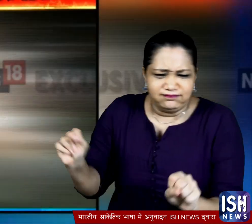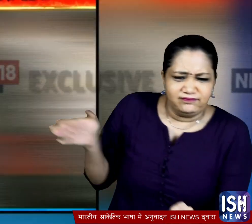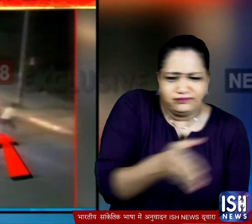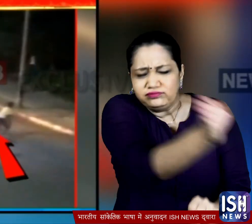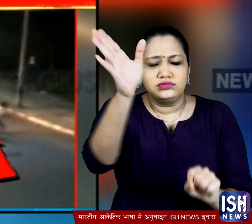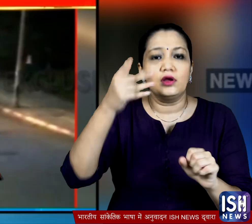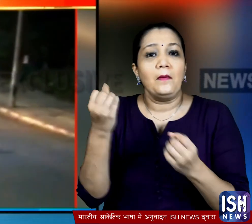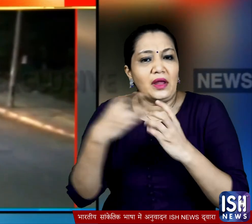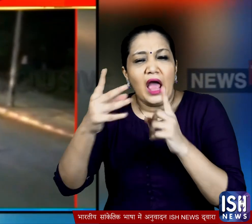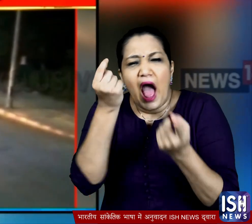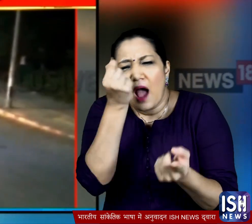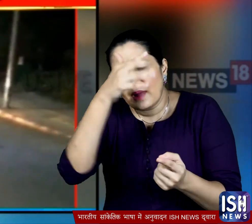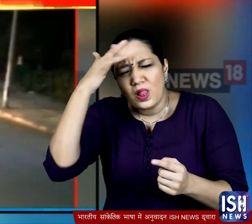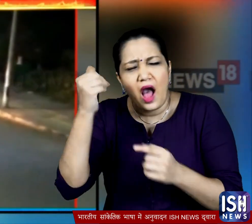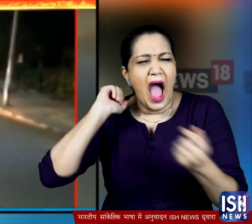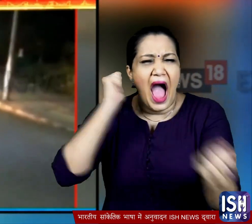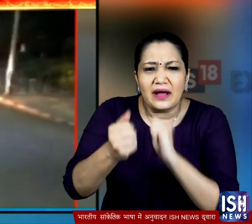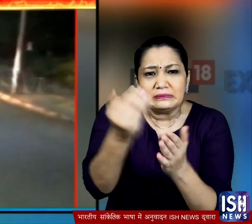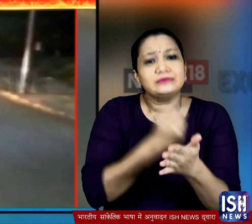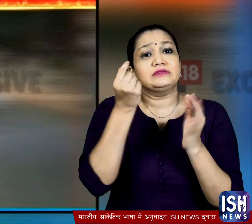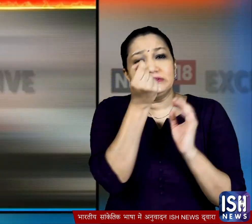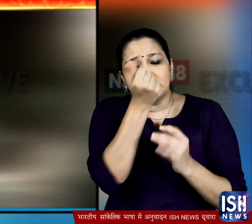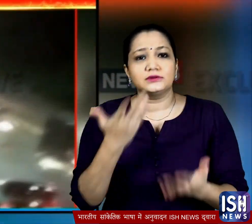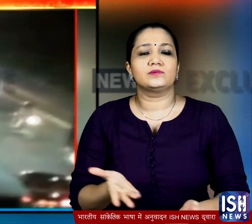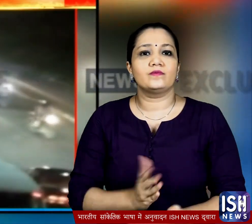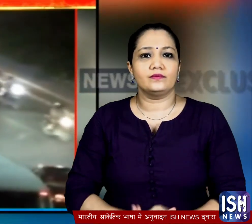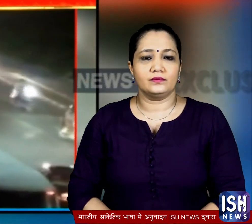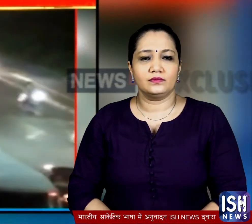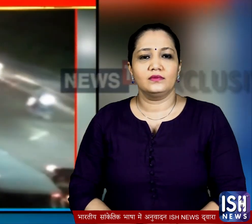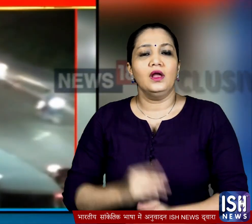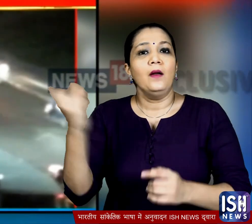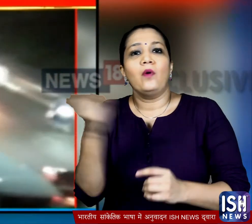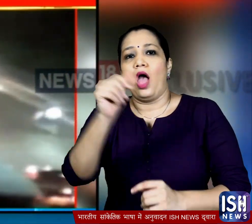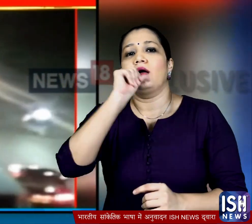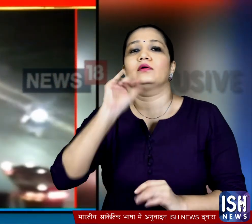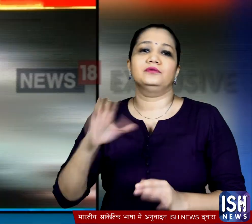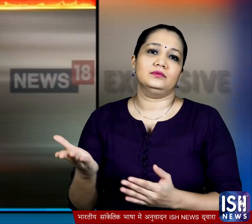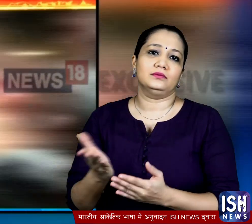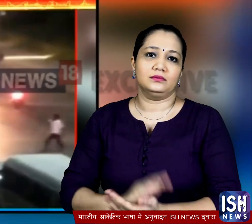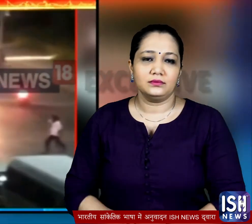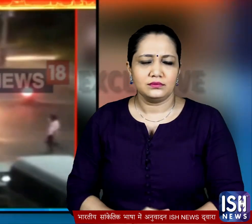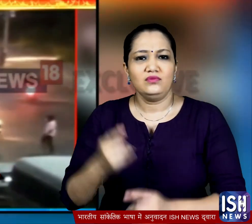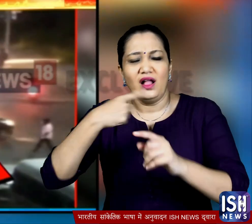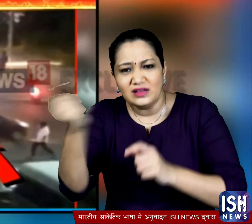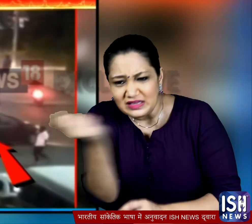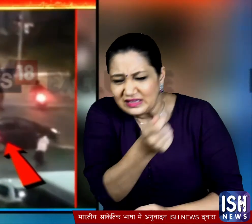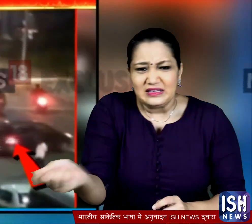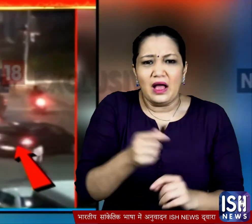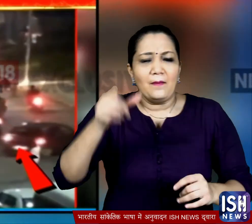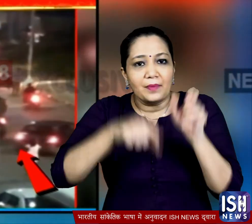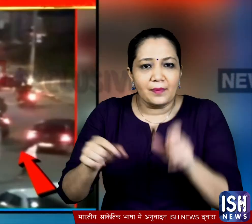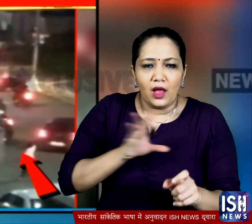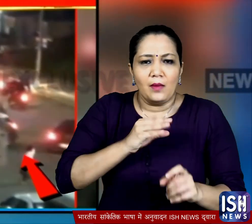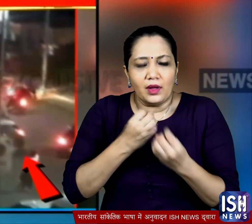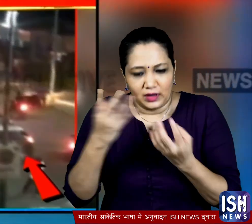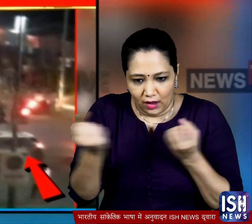पड़ा, जिससे कई मोटरसाइकिल सवार तो हादसे का शिकार होते होते बचे। बताया गया कि वो दोनों शराब के नशे में थे। उन्हें हथियारों के साथ देखकर